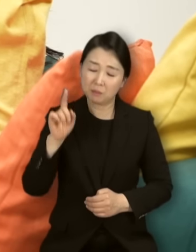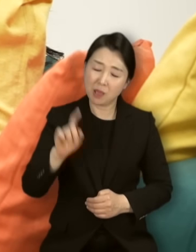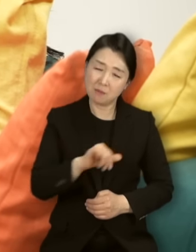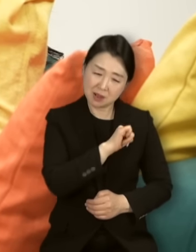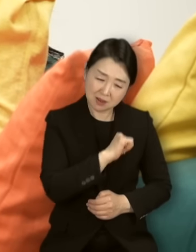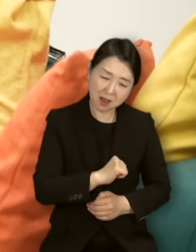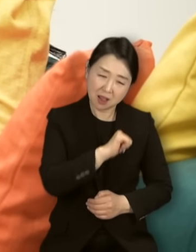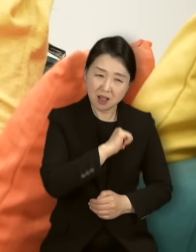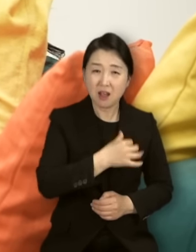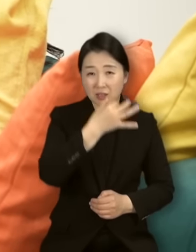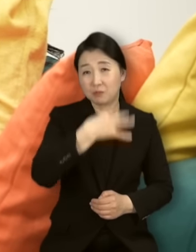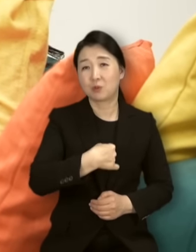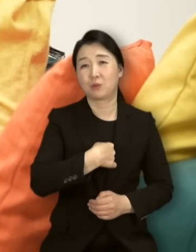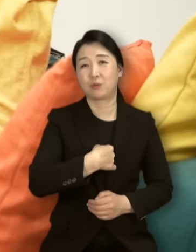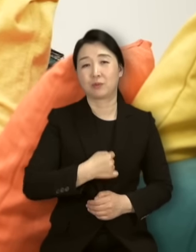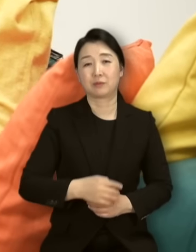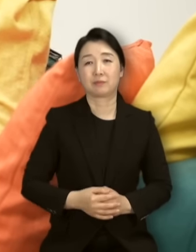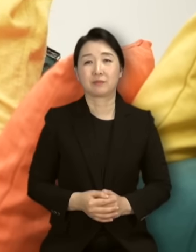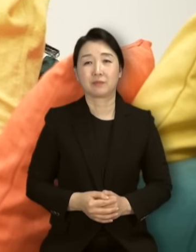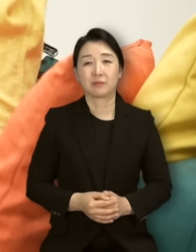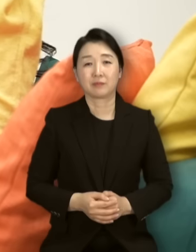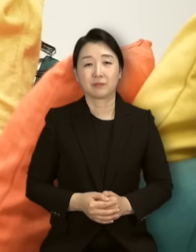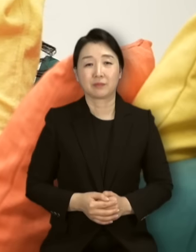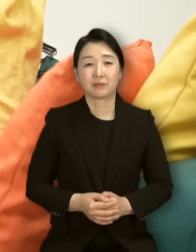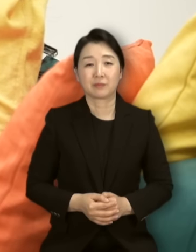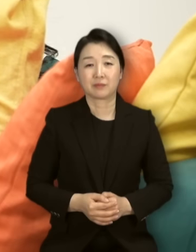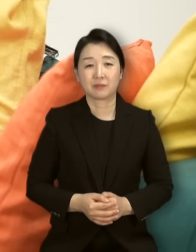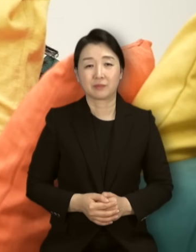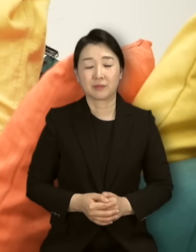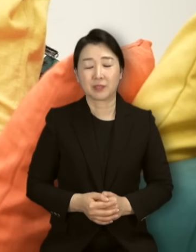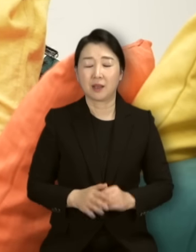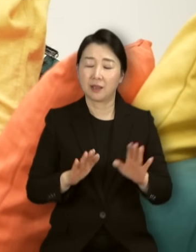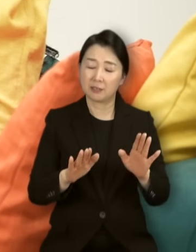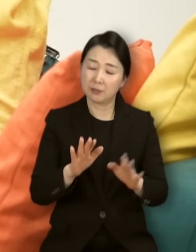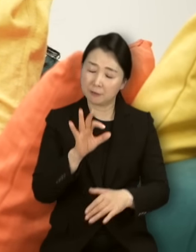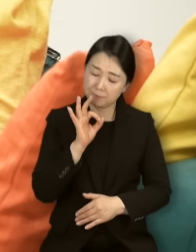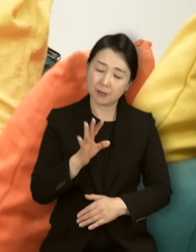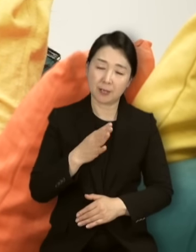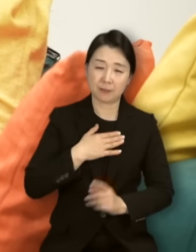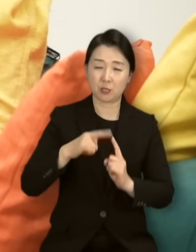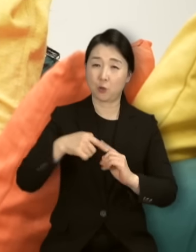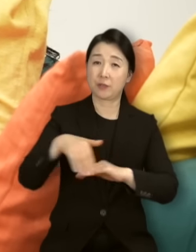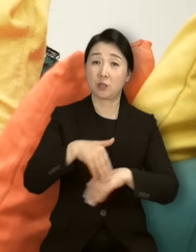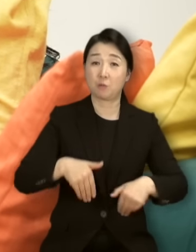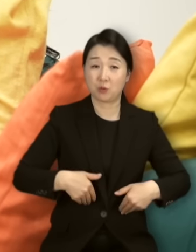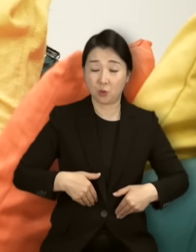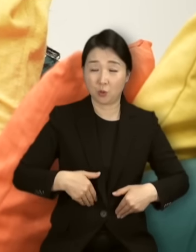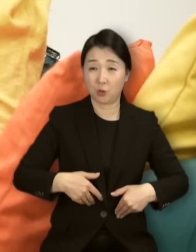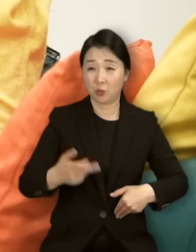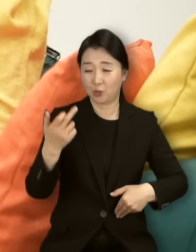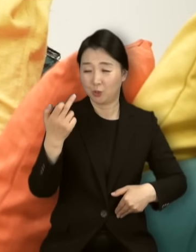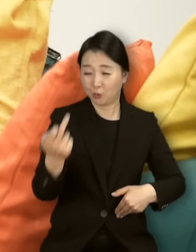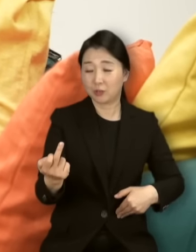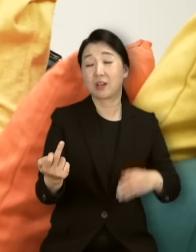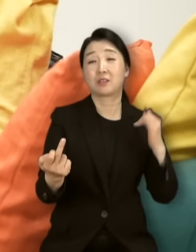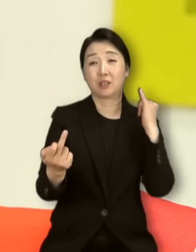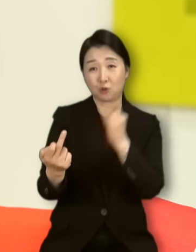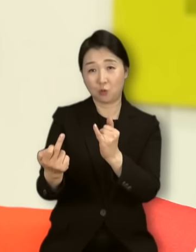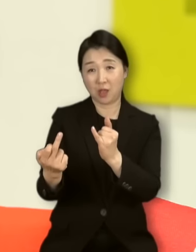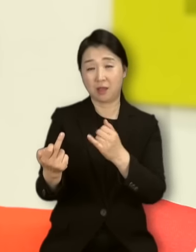하루하루 버티는게 너무 힘들었어요 예 그래서 아 도저히 안 되겠다 난 교회를 가야겠는데 하고 동생한테 전화를